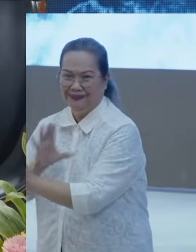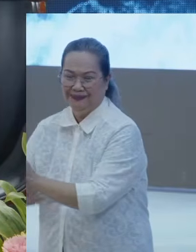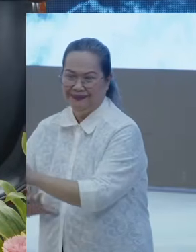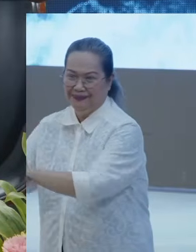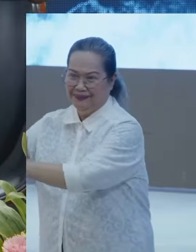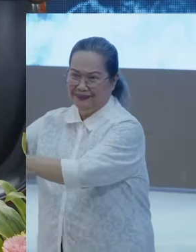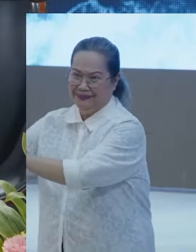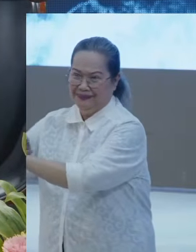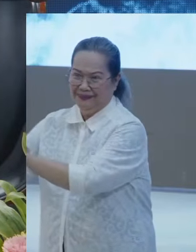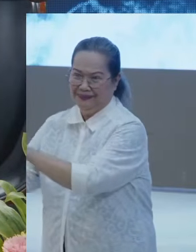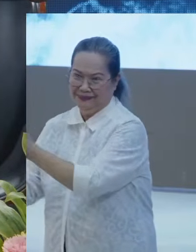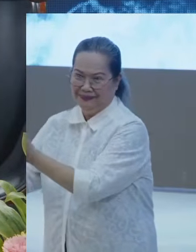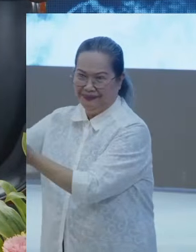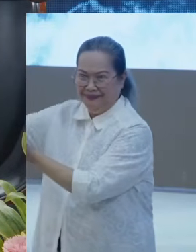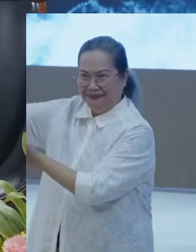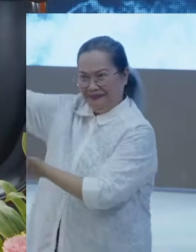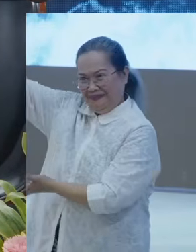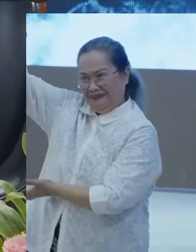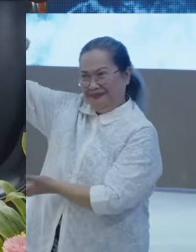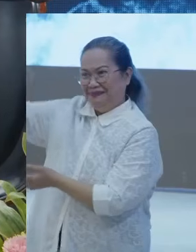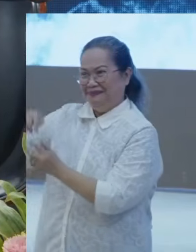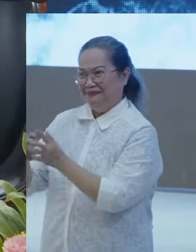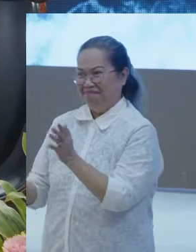kanyang pagkabuhay na maguli.